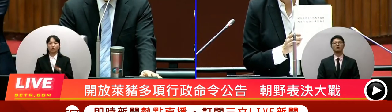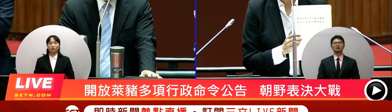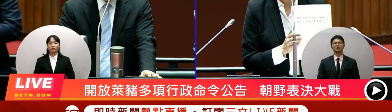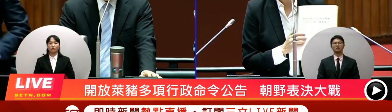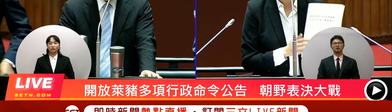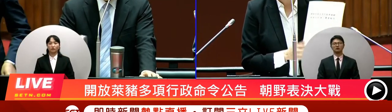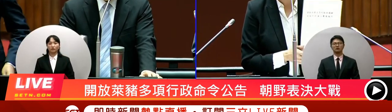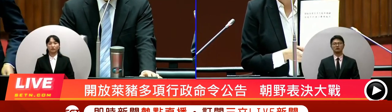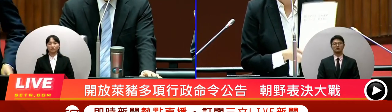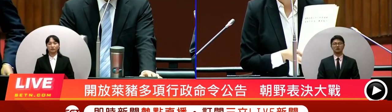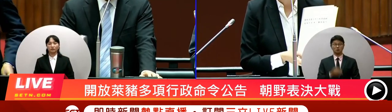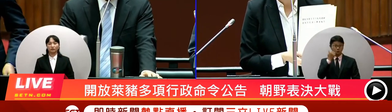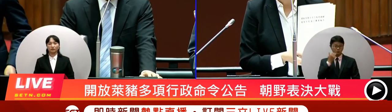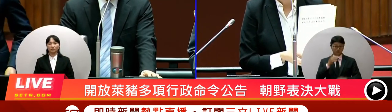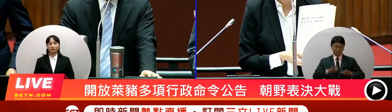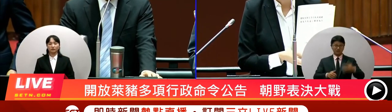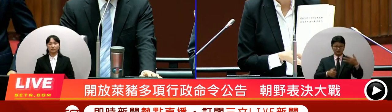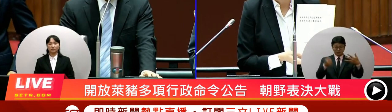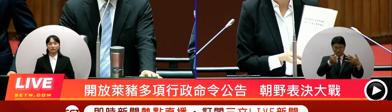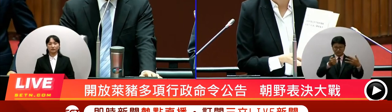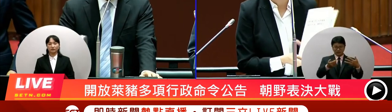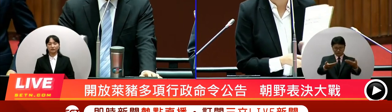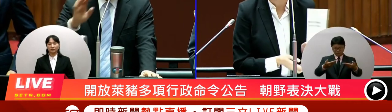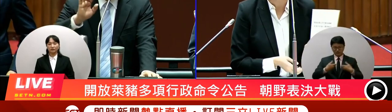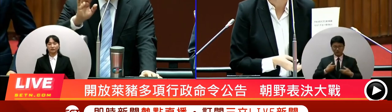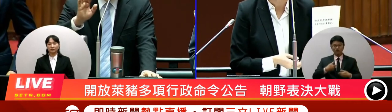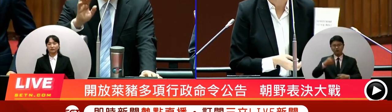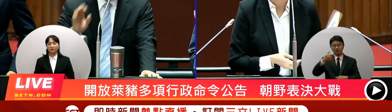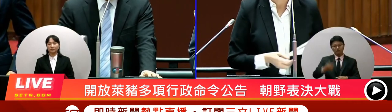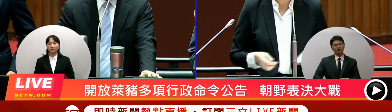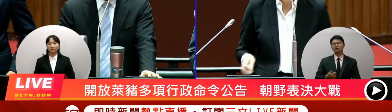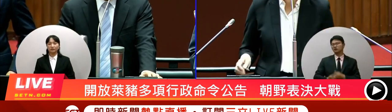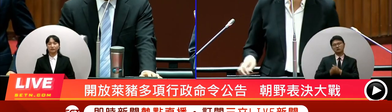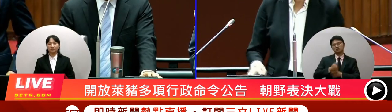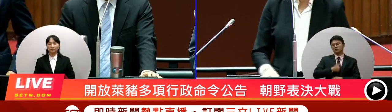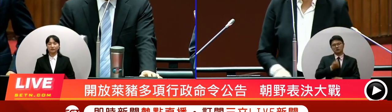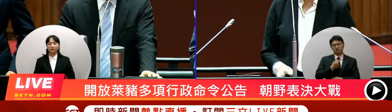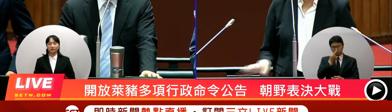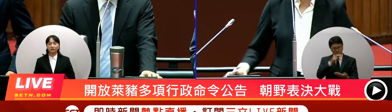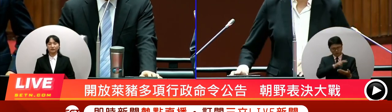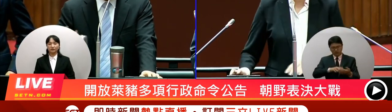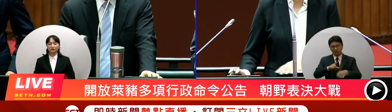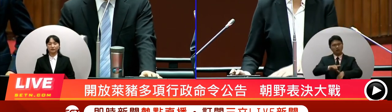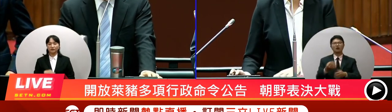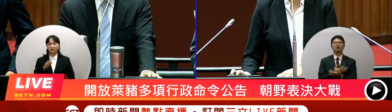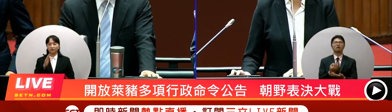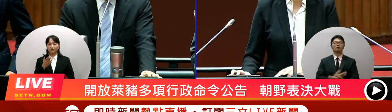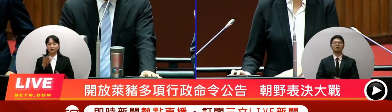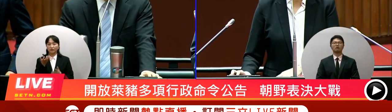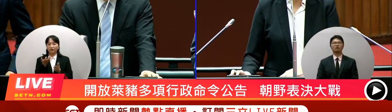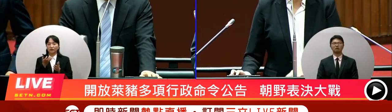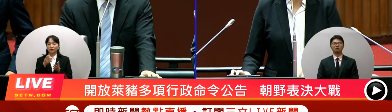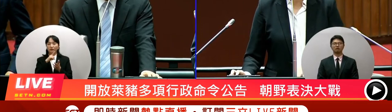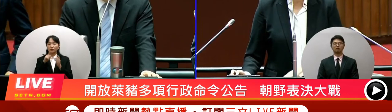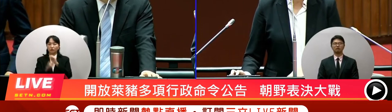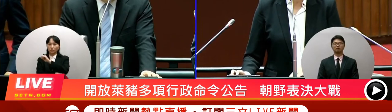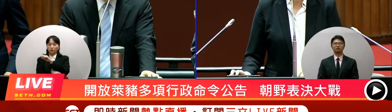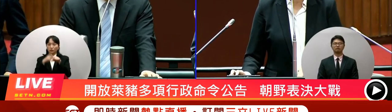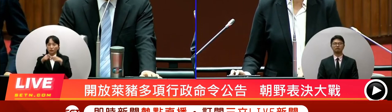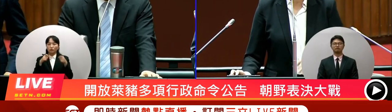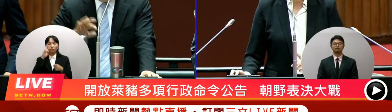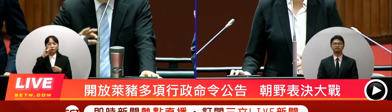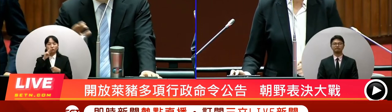子8:50才送到办公室，这样我们事实上没有时间看。 那但是委员所做的结论是错